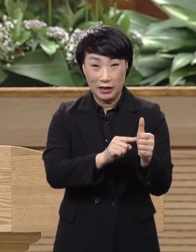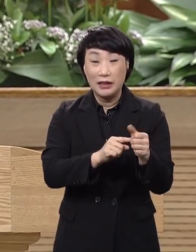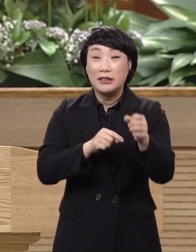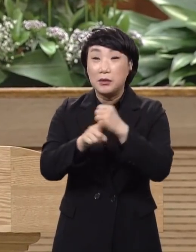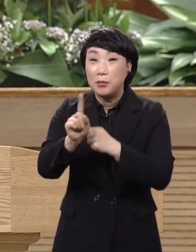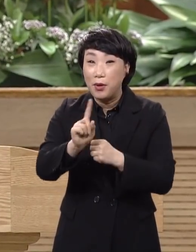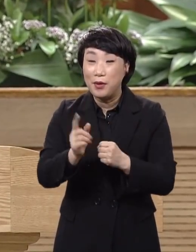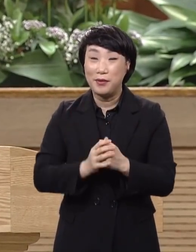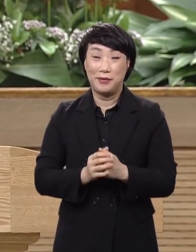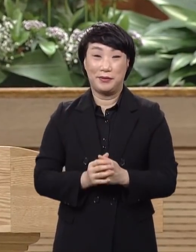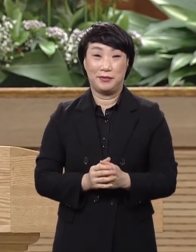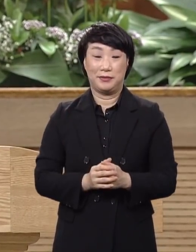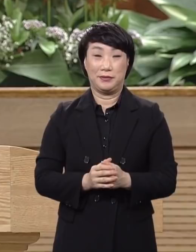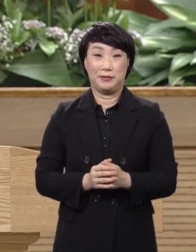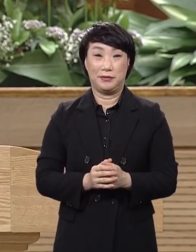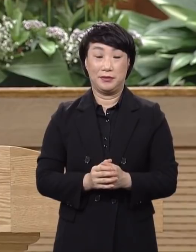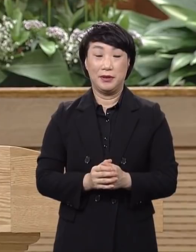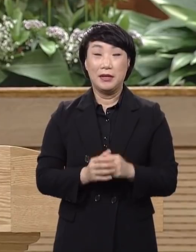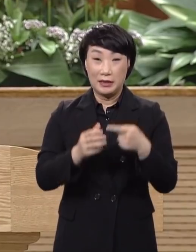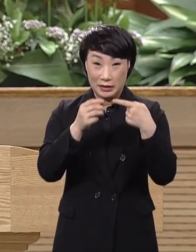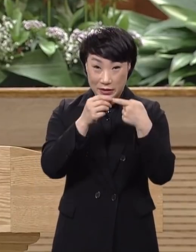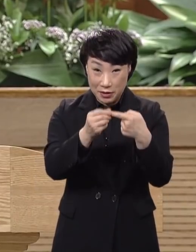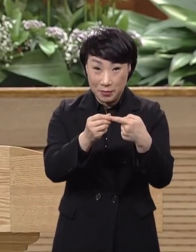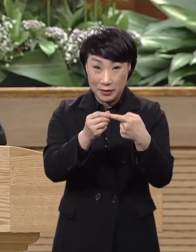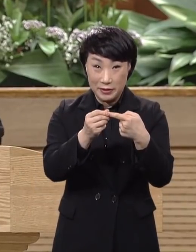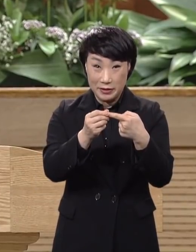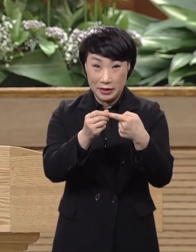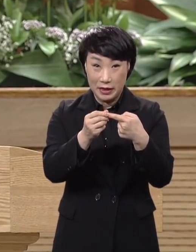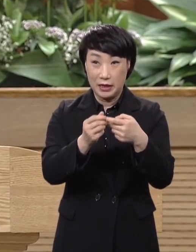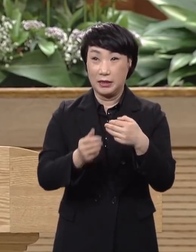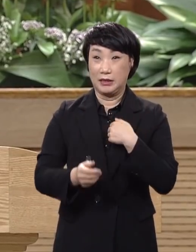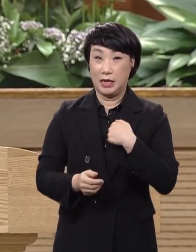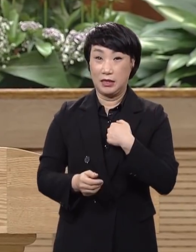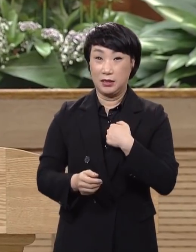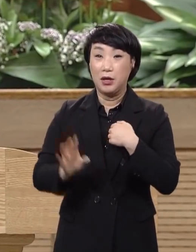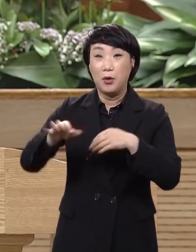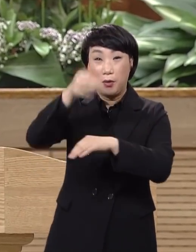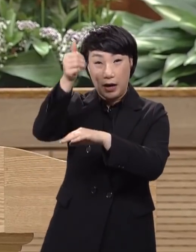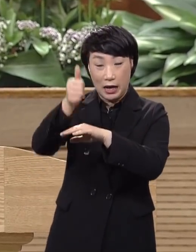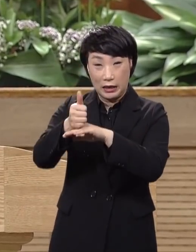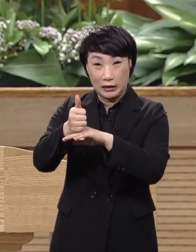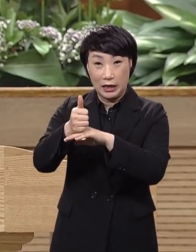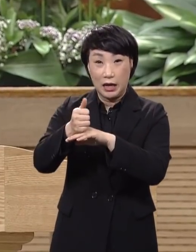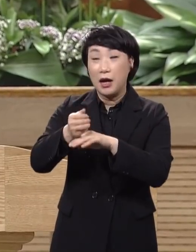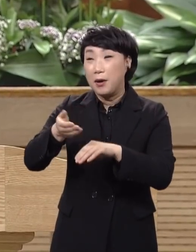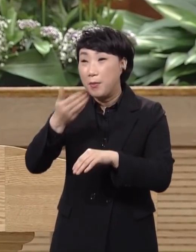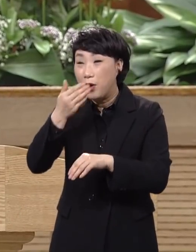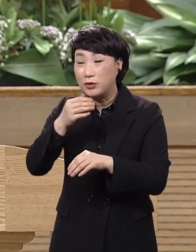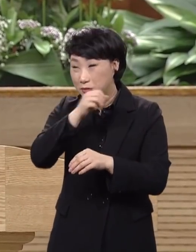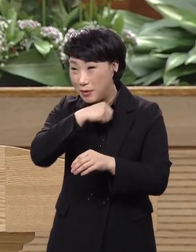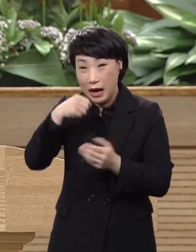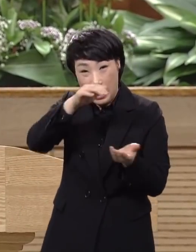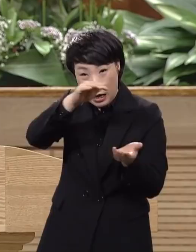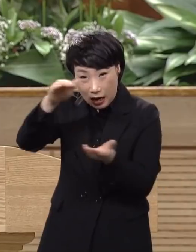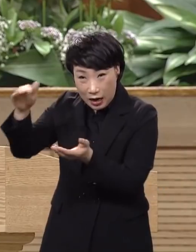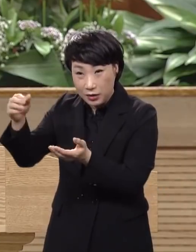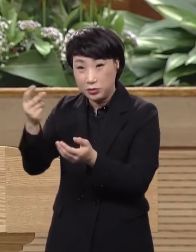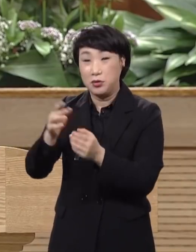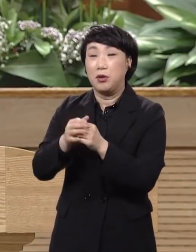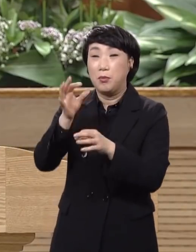정한 뜻이 이것입니다. 첫 번째는 나는 왕의 진미와